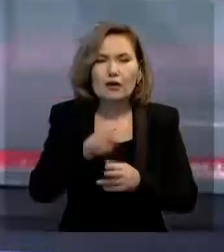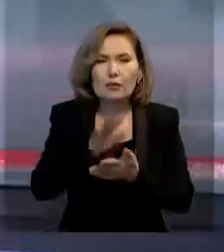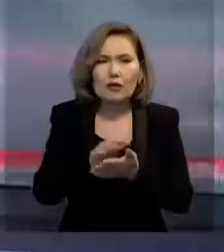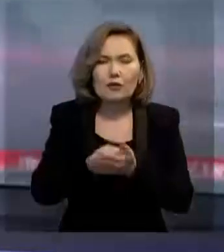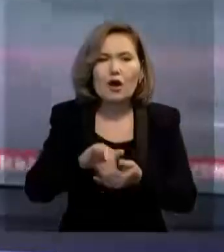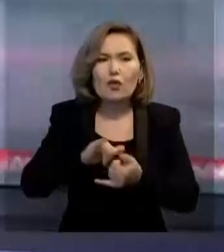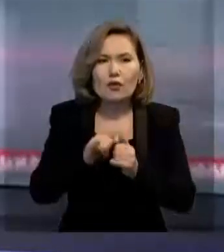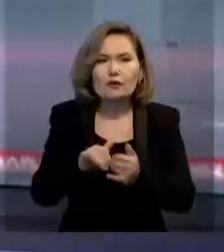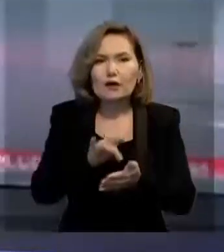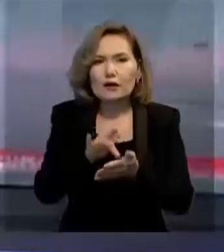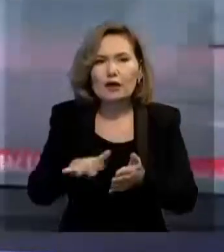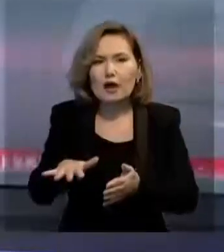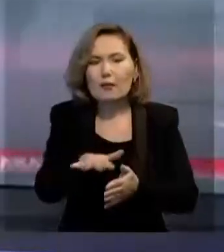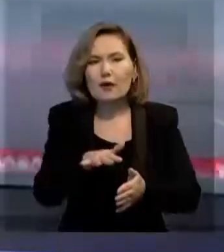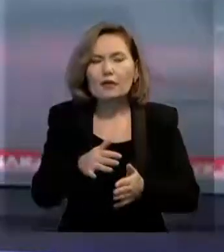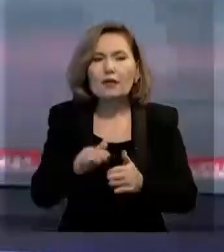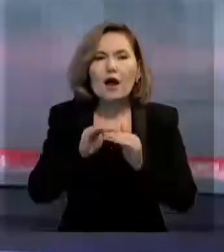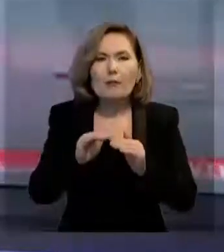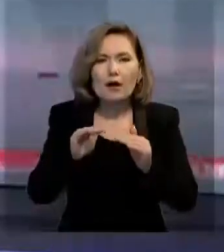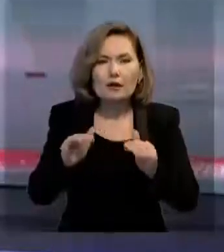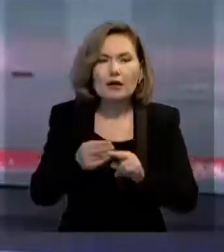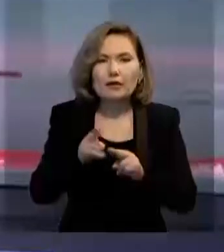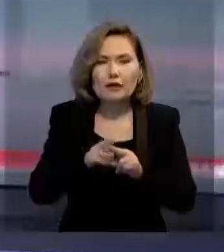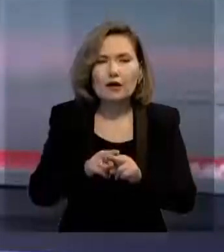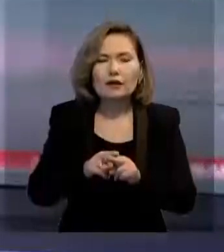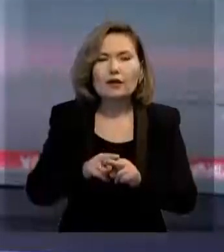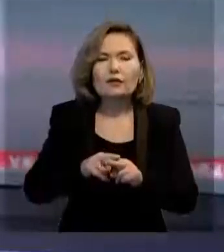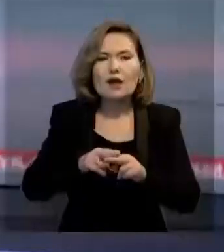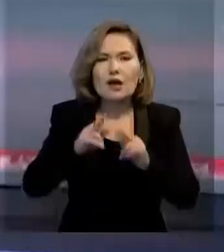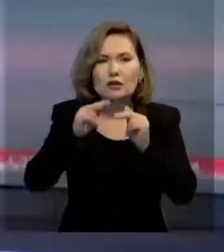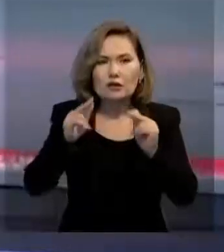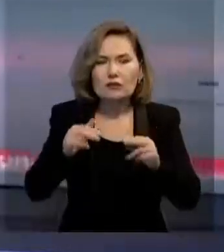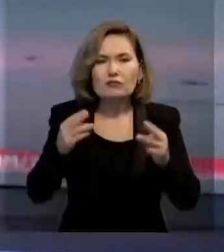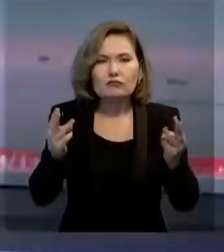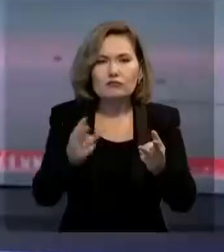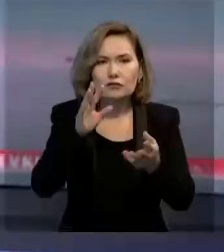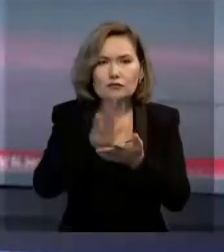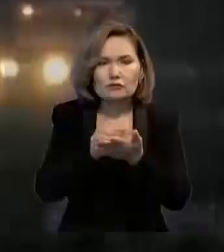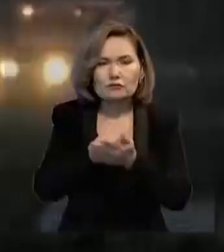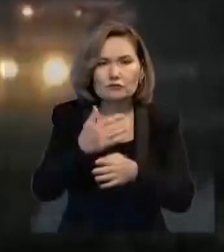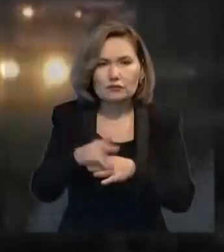Өскемендегі Согра ықшамауданындағы балаларға арналған тау шаңғысы кешені жанып кетті.